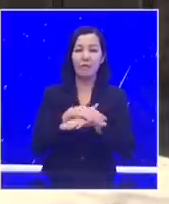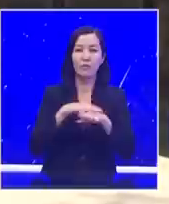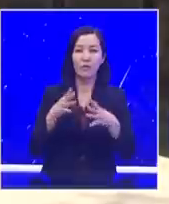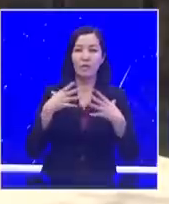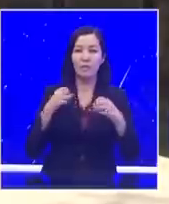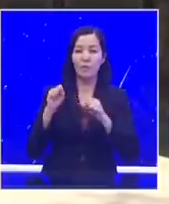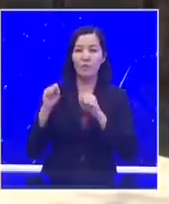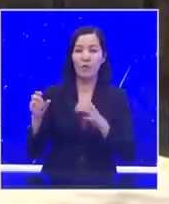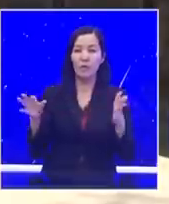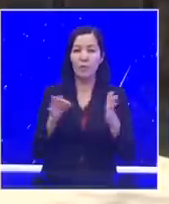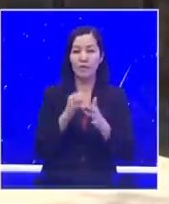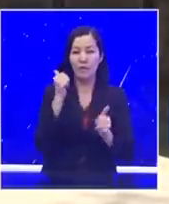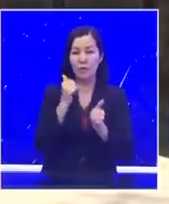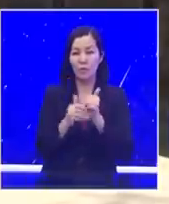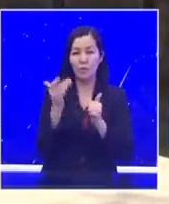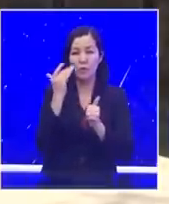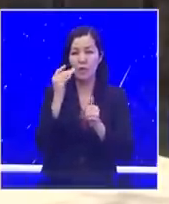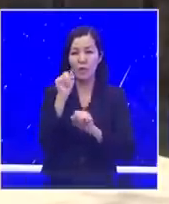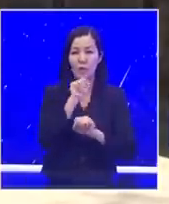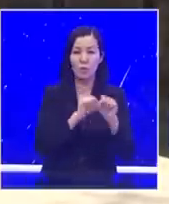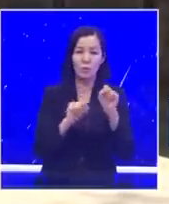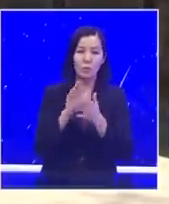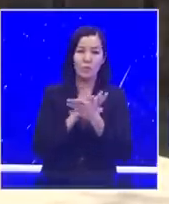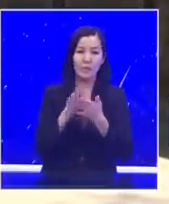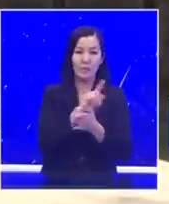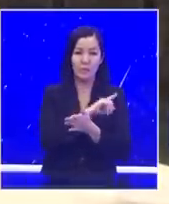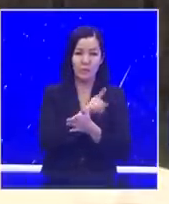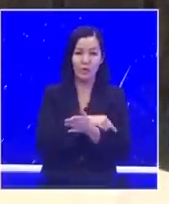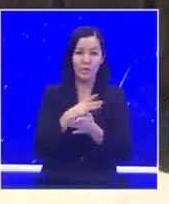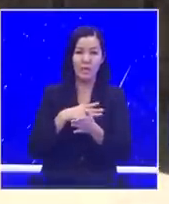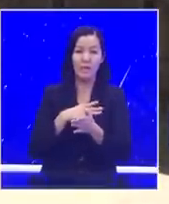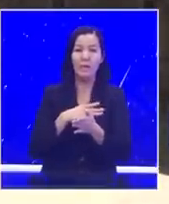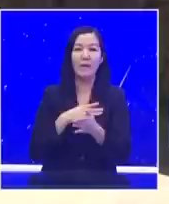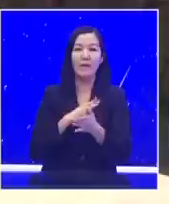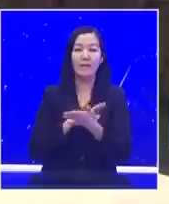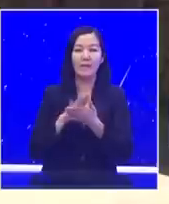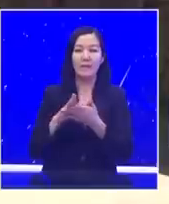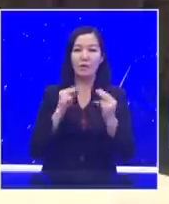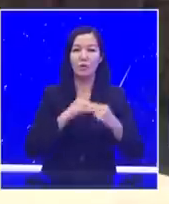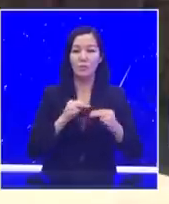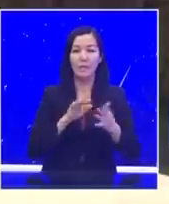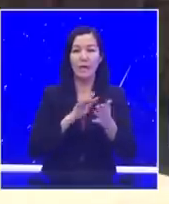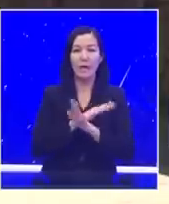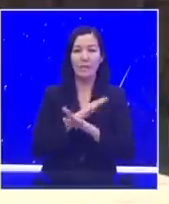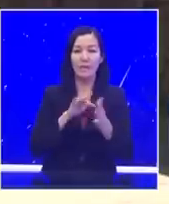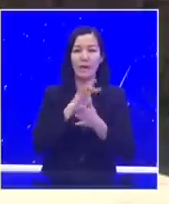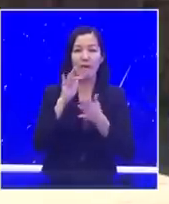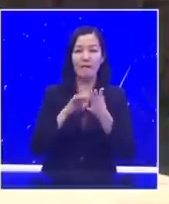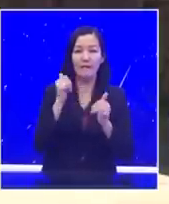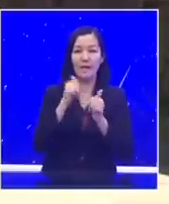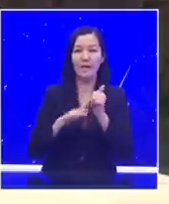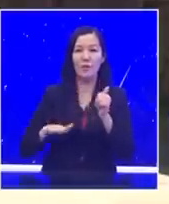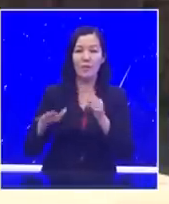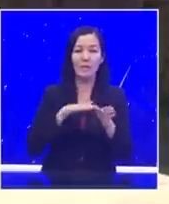денсаулығын сақтау мақсатында күнделікті залалсыздандыру жұмыстар жүргізіліп жатыр. Бұл санитарлық тазалық жұмыстар. Қапшағай қаласының әр аумақтарында